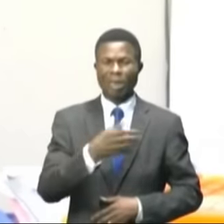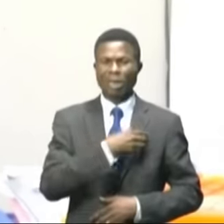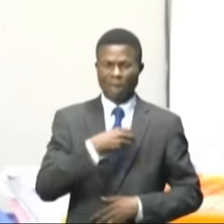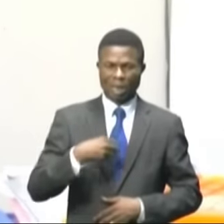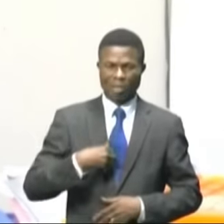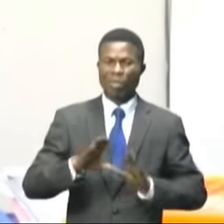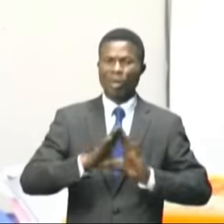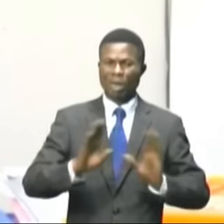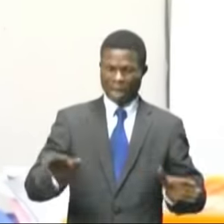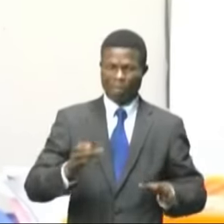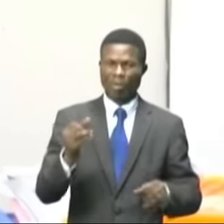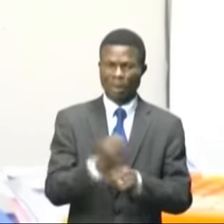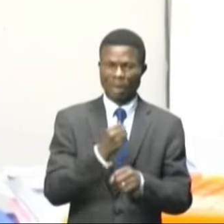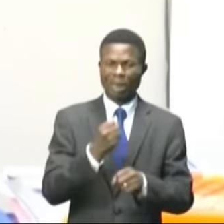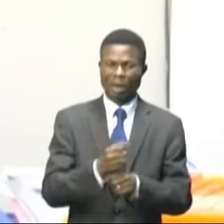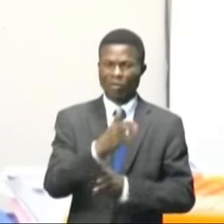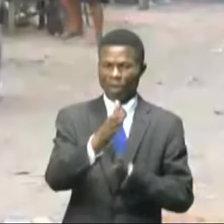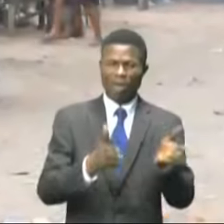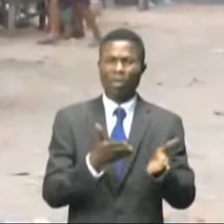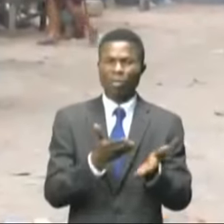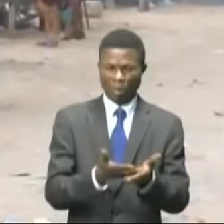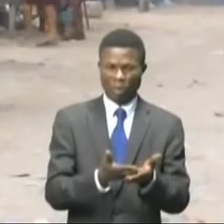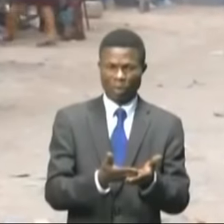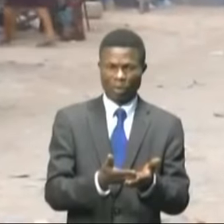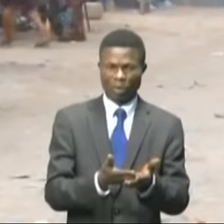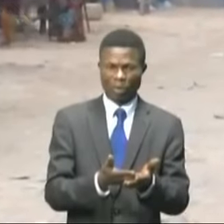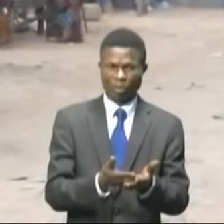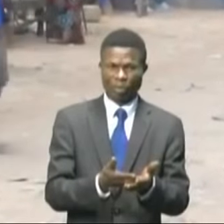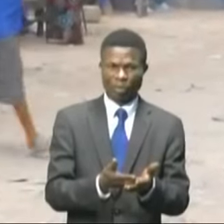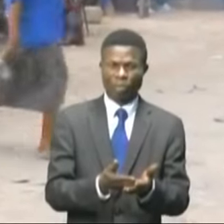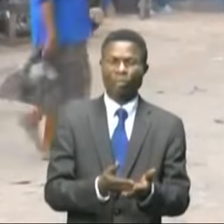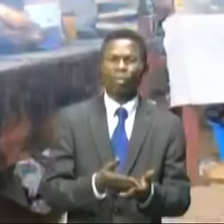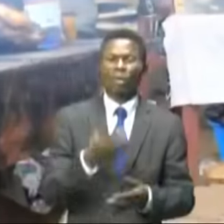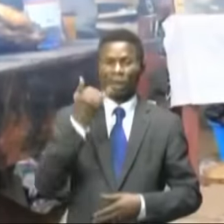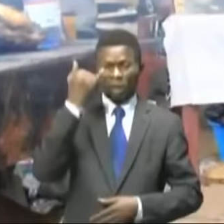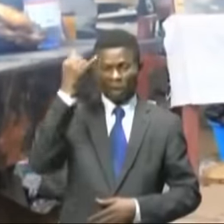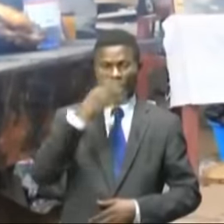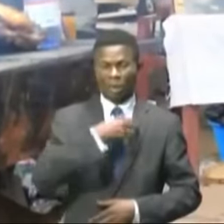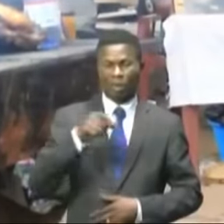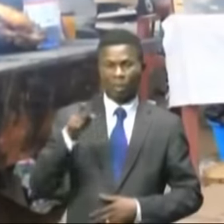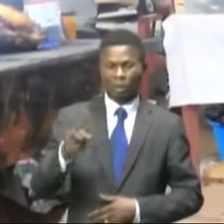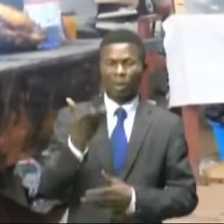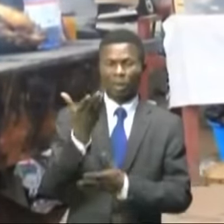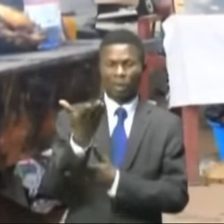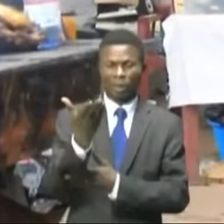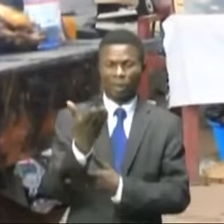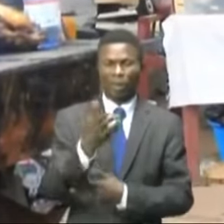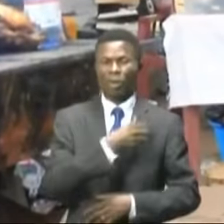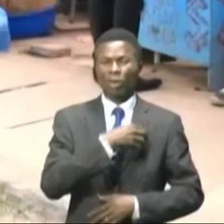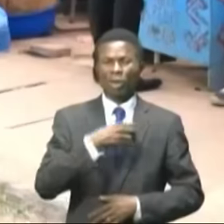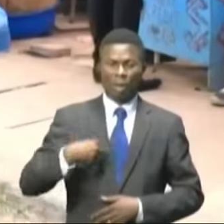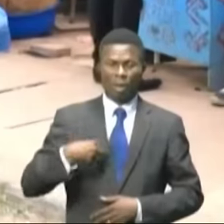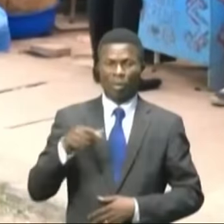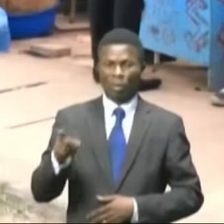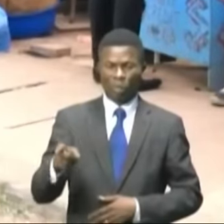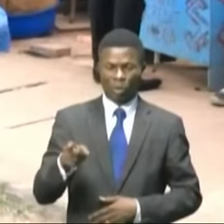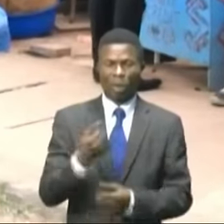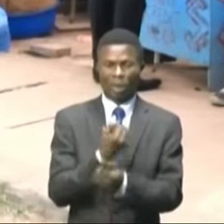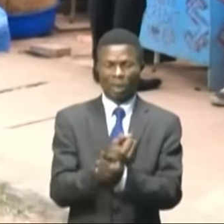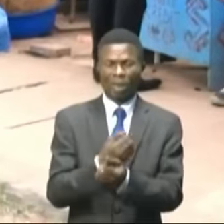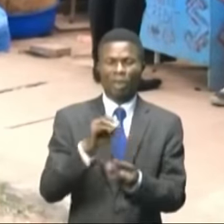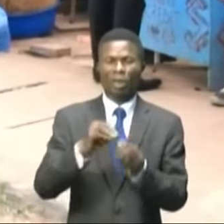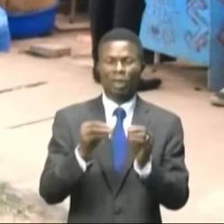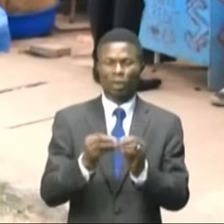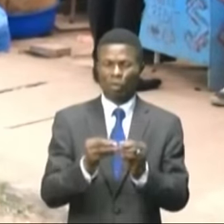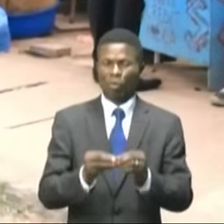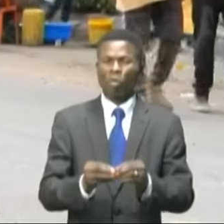Donc je pense qu'elles devaient entrer dans le jeu. Les Congolais aspirent à un lendemain meilleur. Ils appellent à cette nouvelle configuration, au respect de l'éthique pour